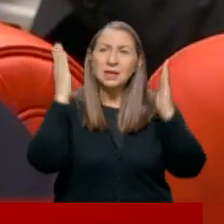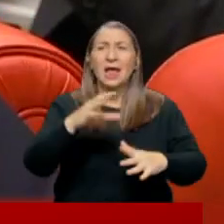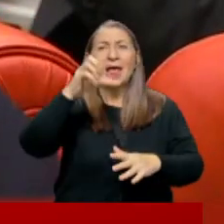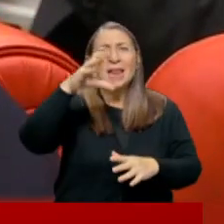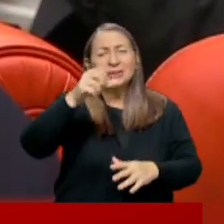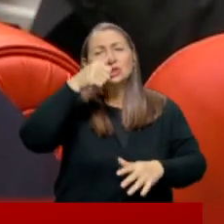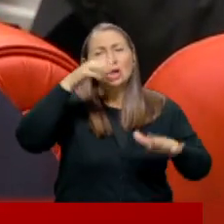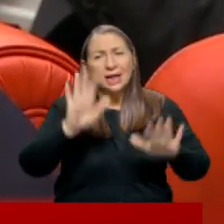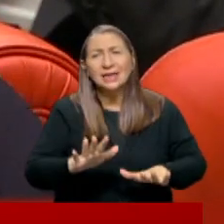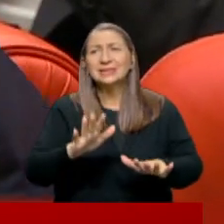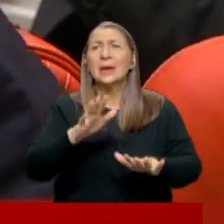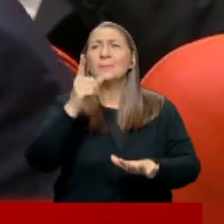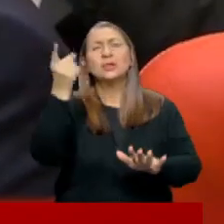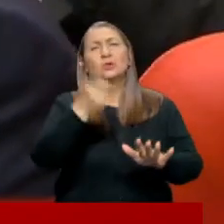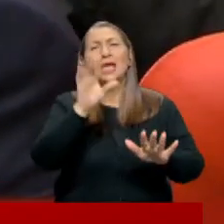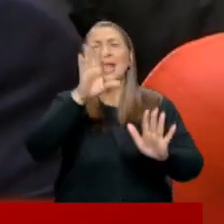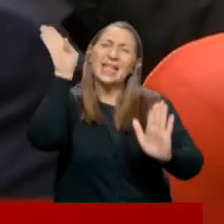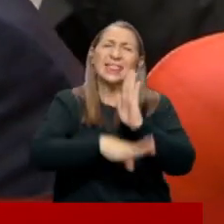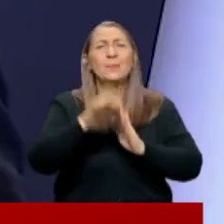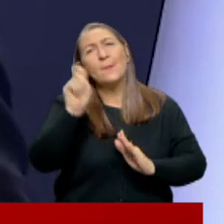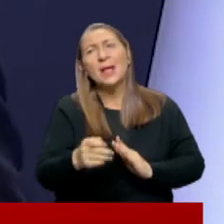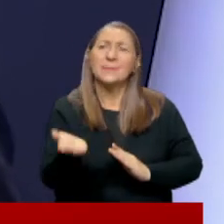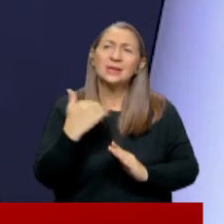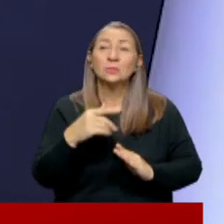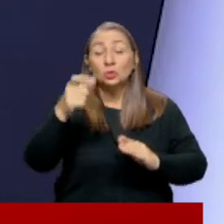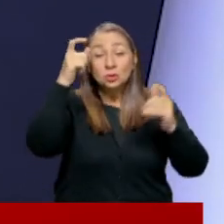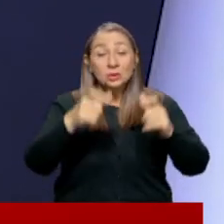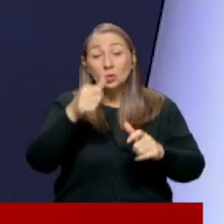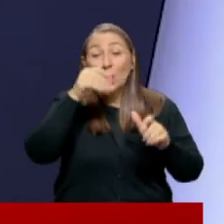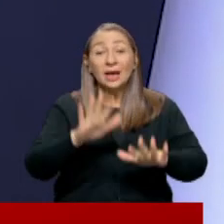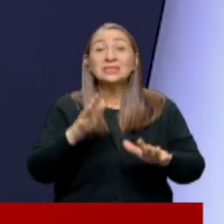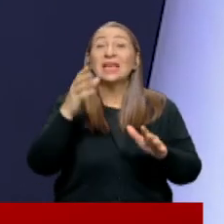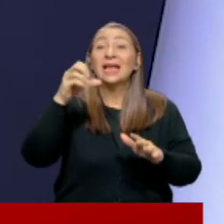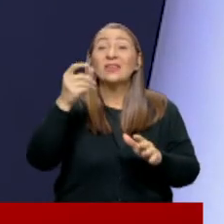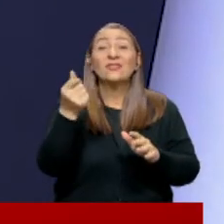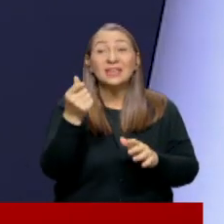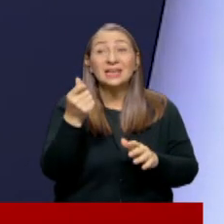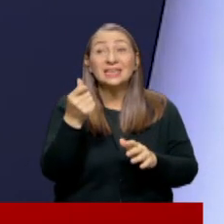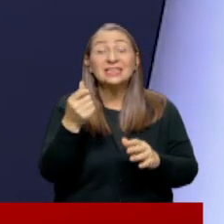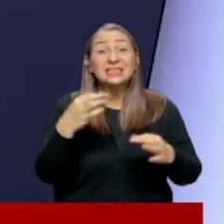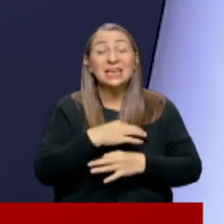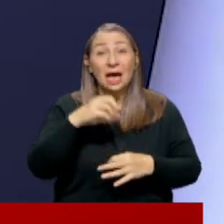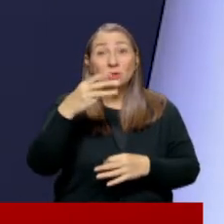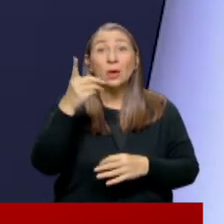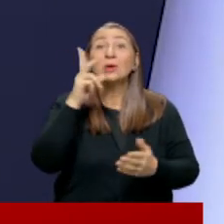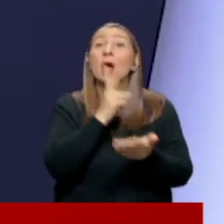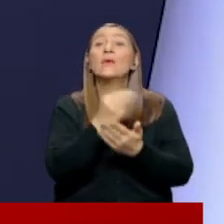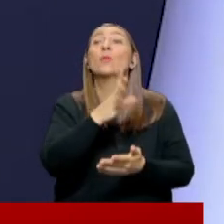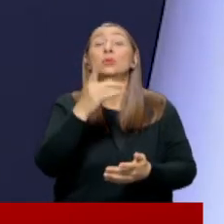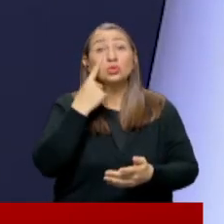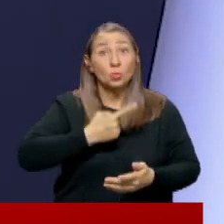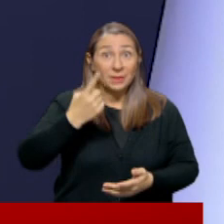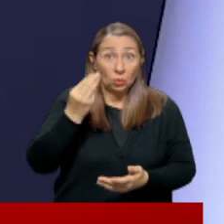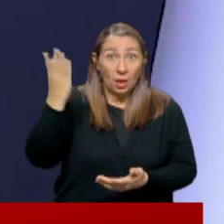elektrikte doğalgazda bir %50 indirim yapalım Bu ülkede doğalgaz fiyatlarının elektrik fiyatlarını Sayın Erdoğan belirlemiyor mu ülkenin